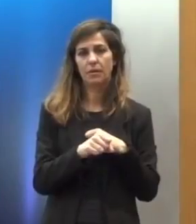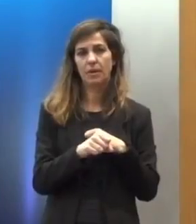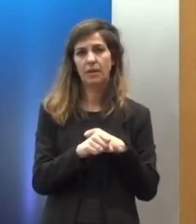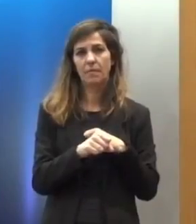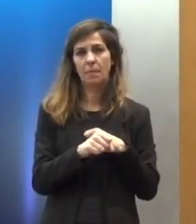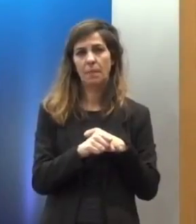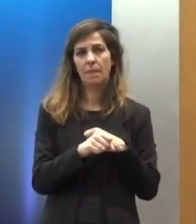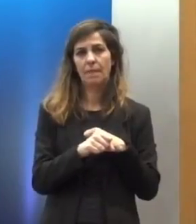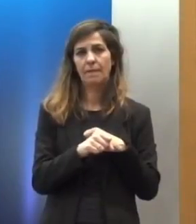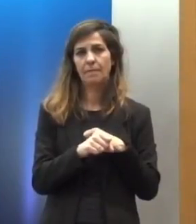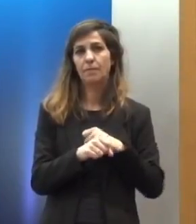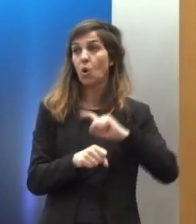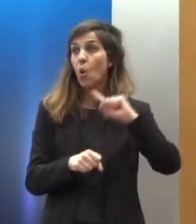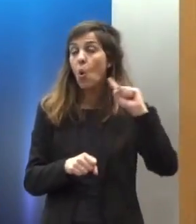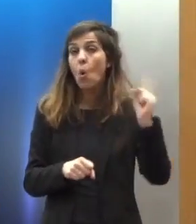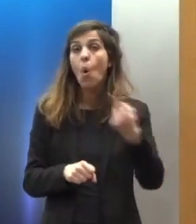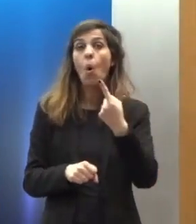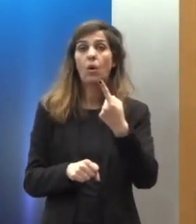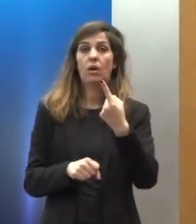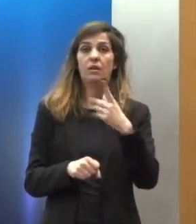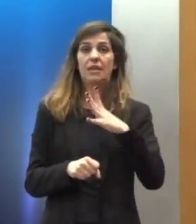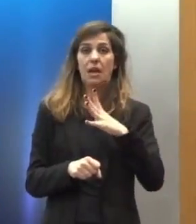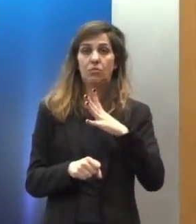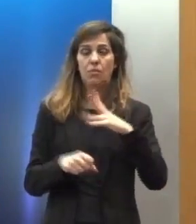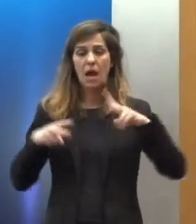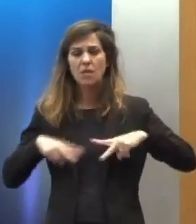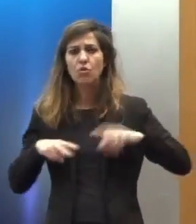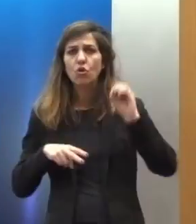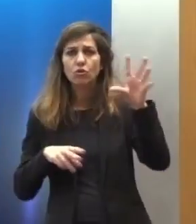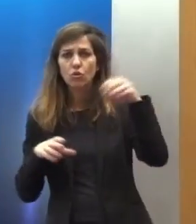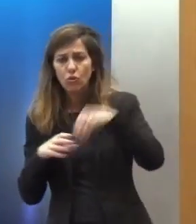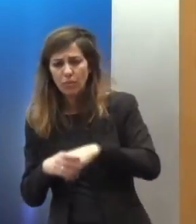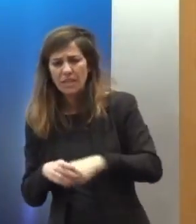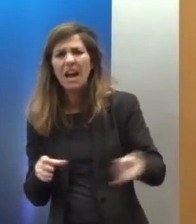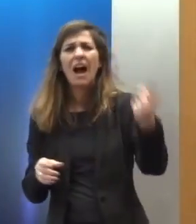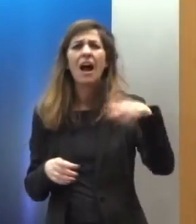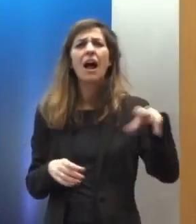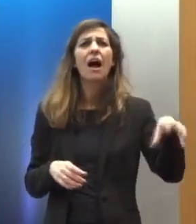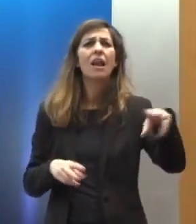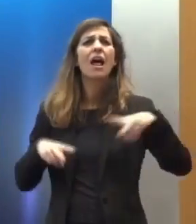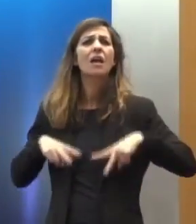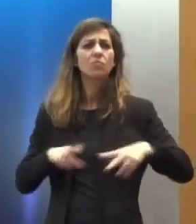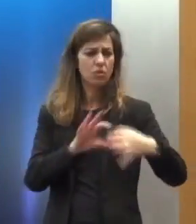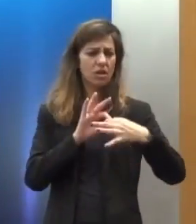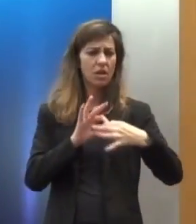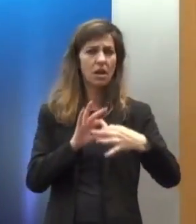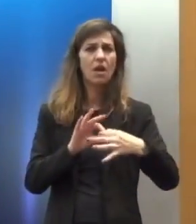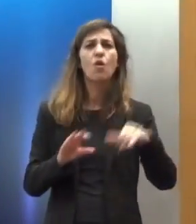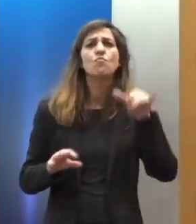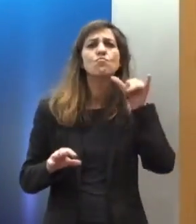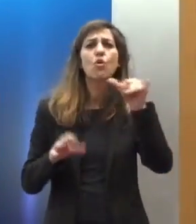φτιάχνουν, κάνουν όλα τα στελέχη, είτε του Υπουργείου Εξωτερικών είτε των συναρμόδιων Υπουργείων, των μόνιμων